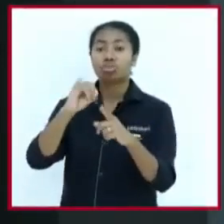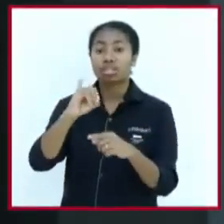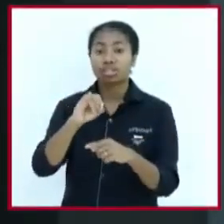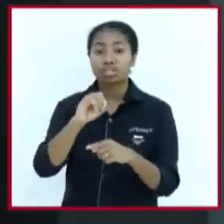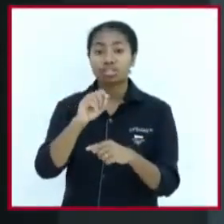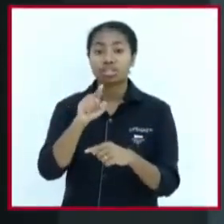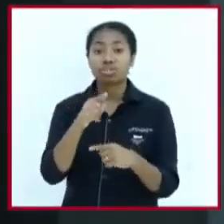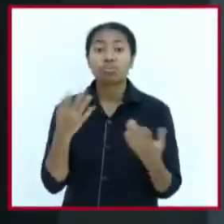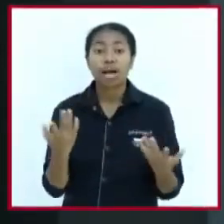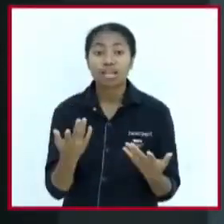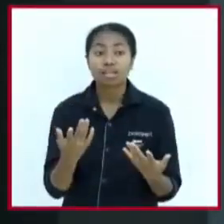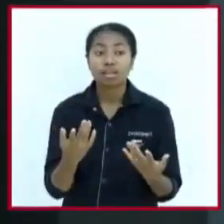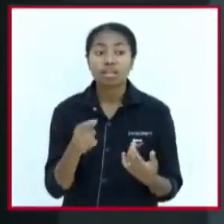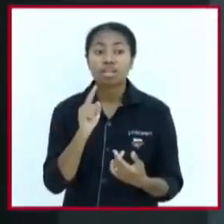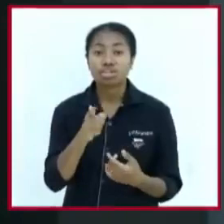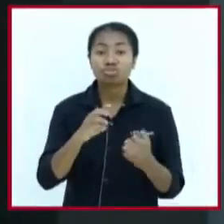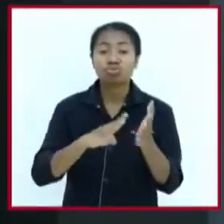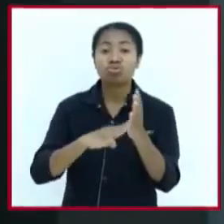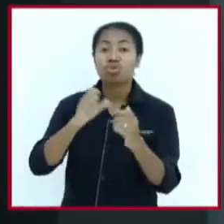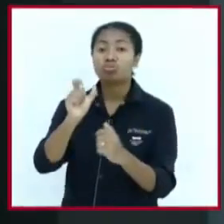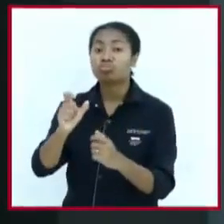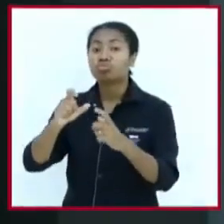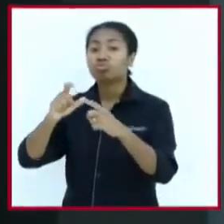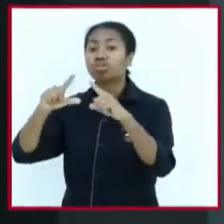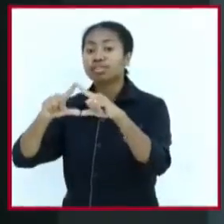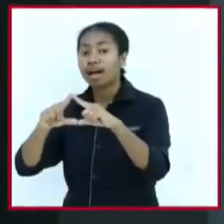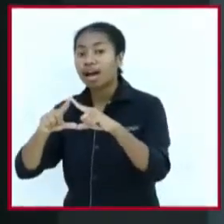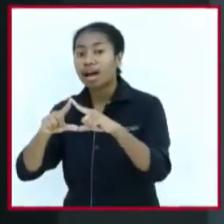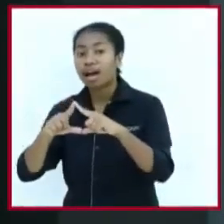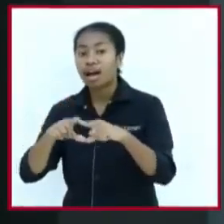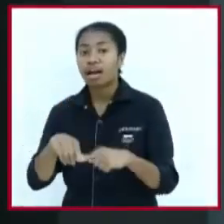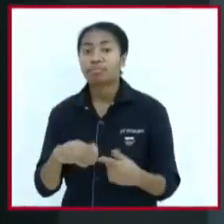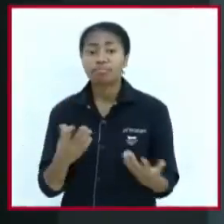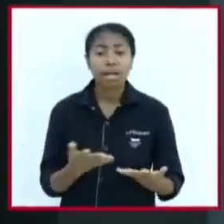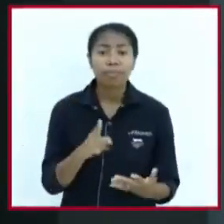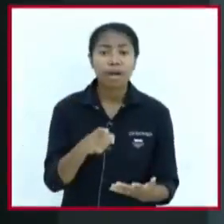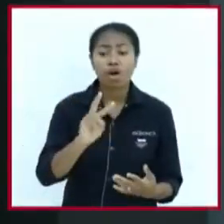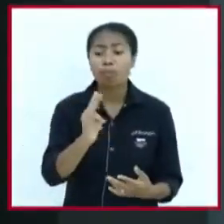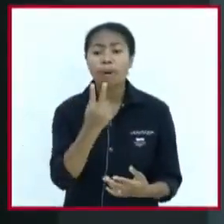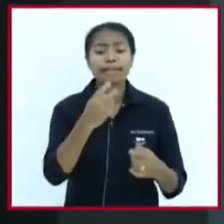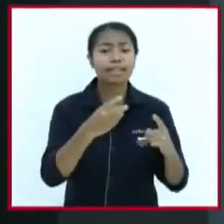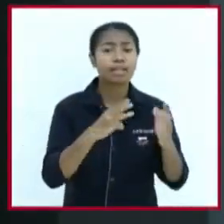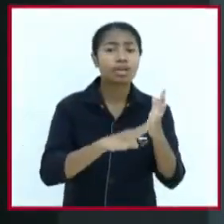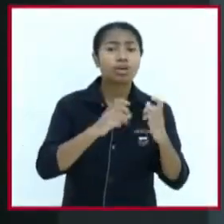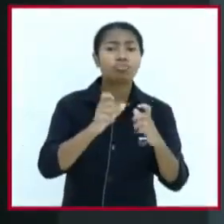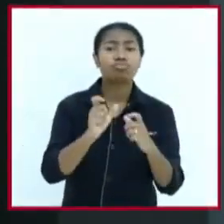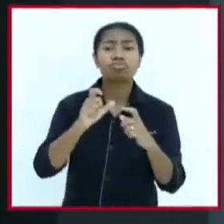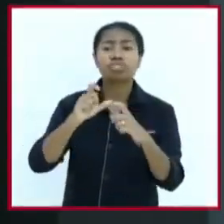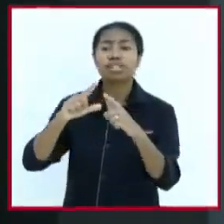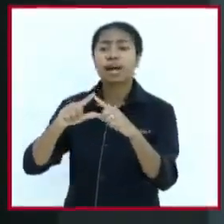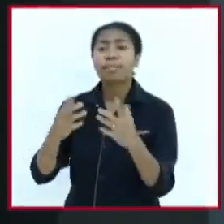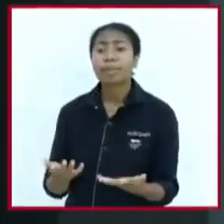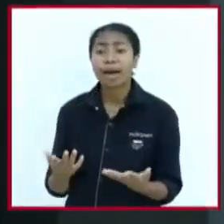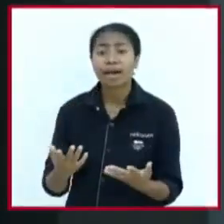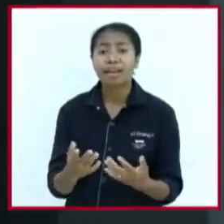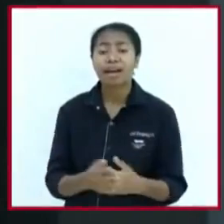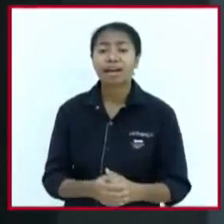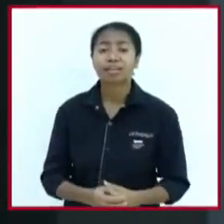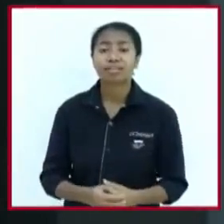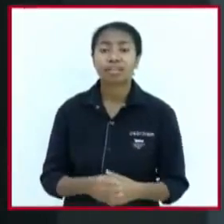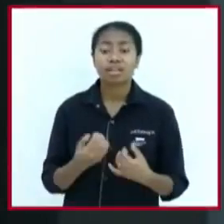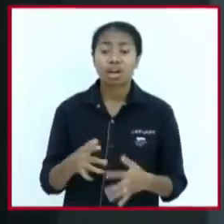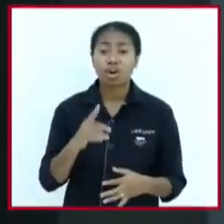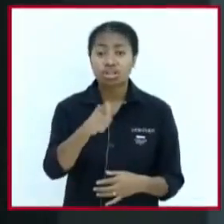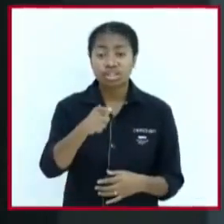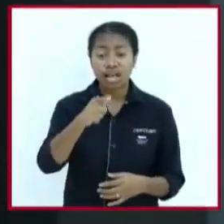Alaihissalam Ha Bagaimana kalau banding Musa kalau dia adalah